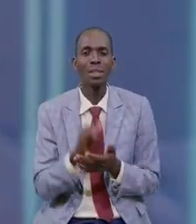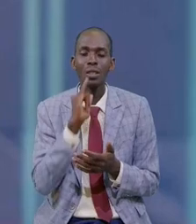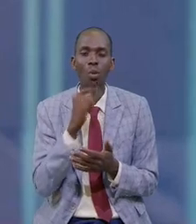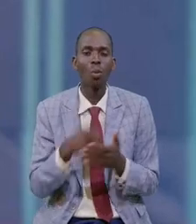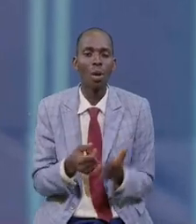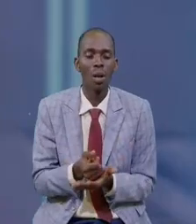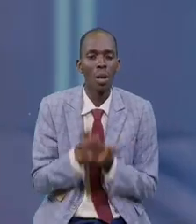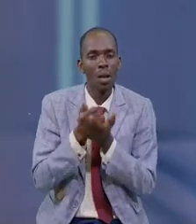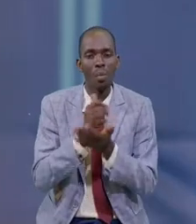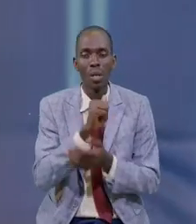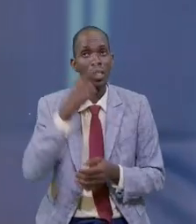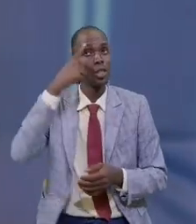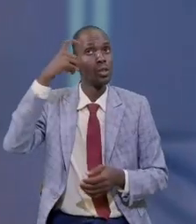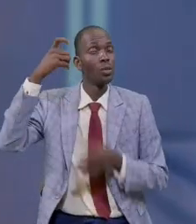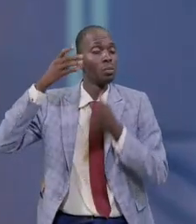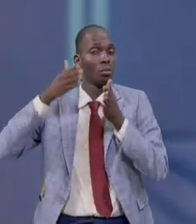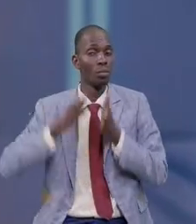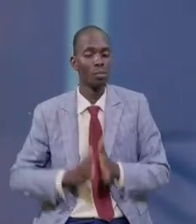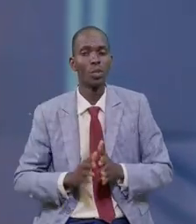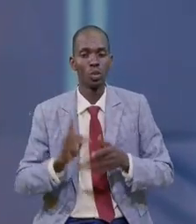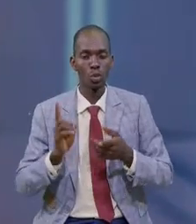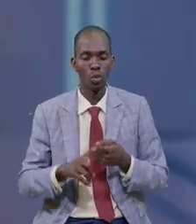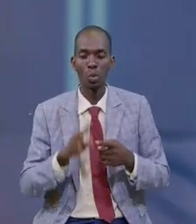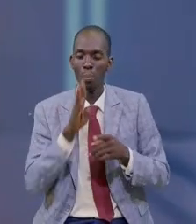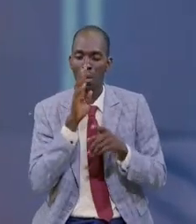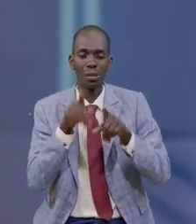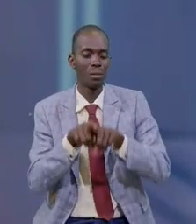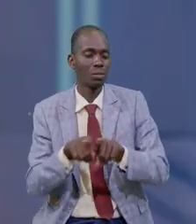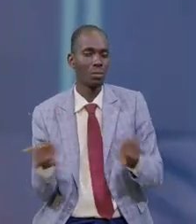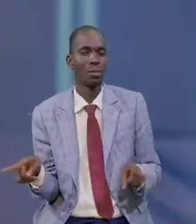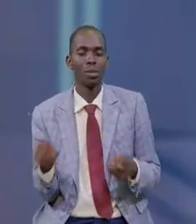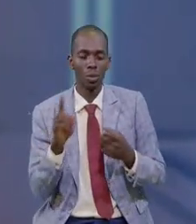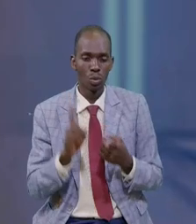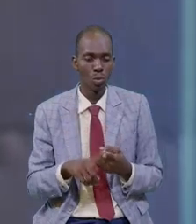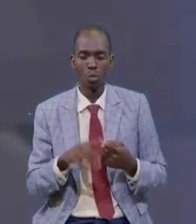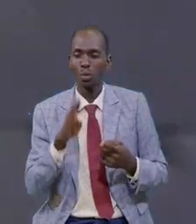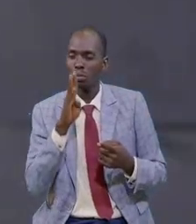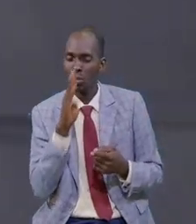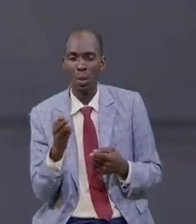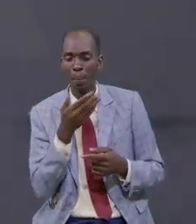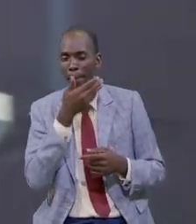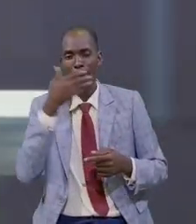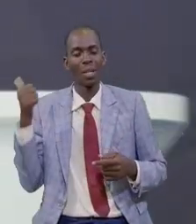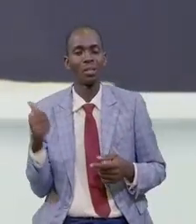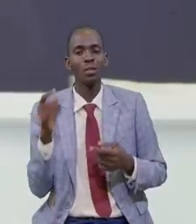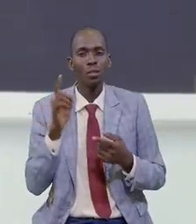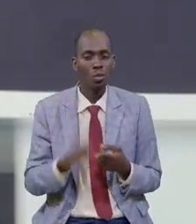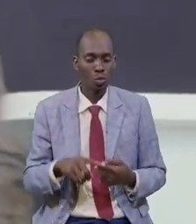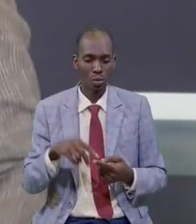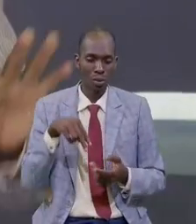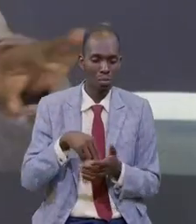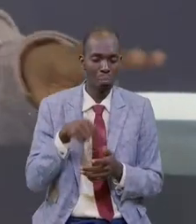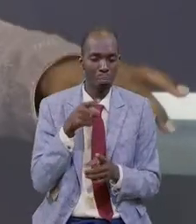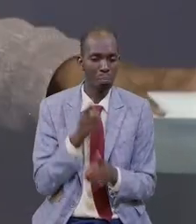fait du rêve celui qui veut se démarquer celui qui veut se lever il veut tenir droit